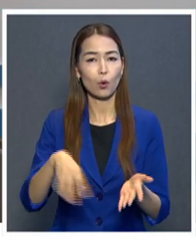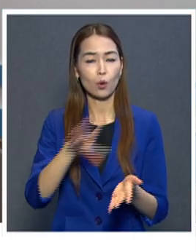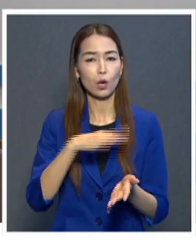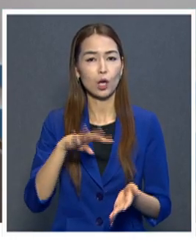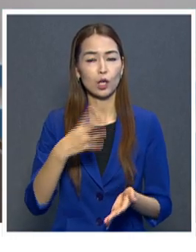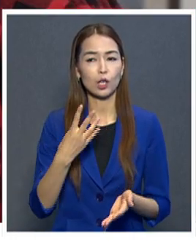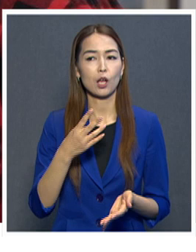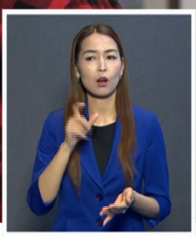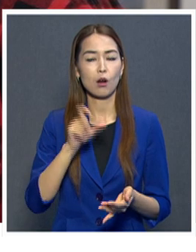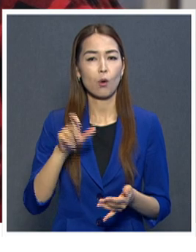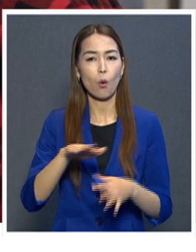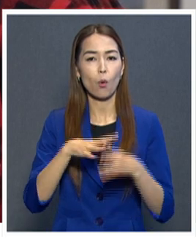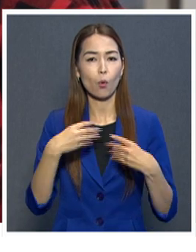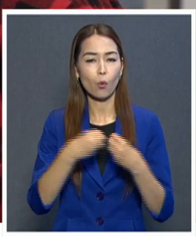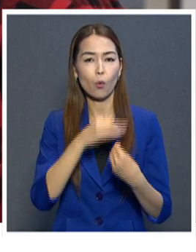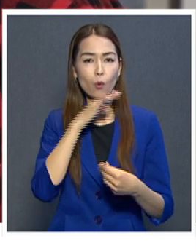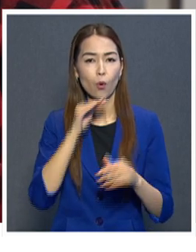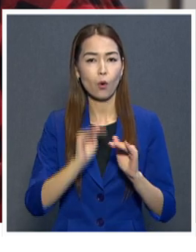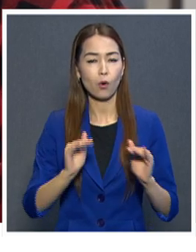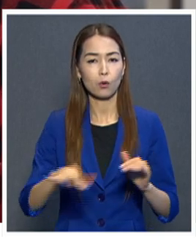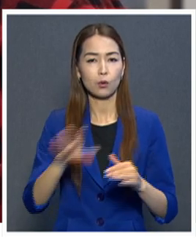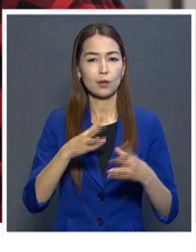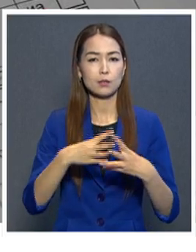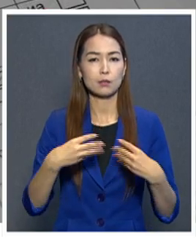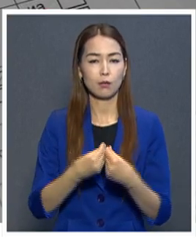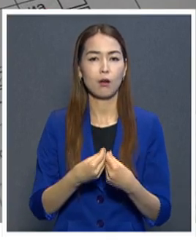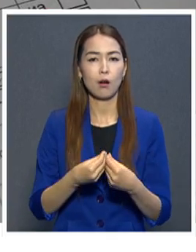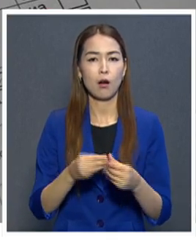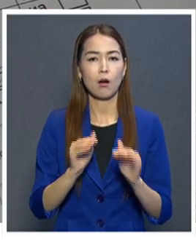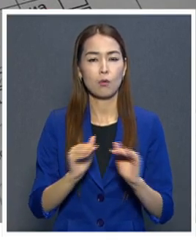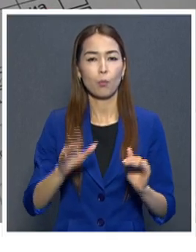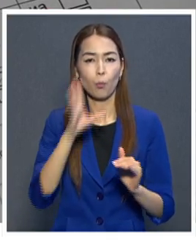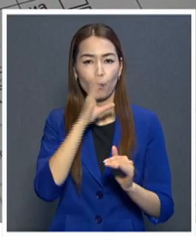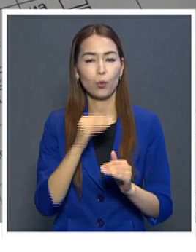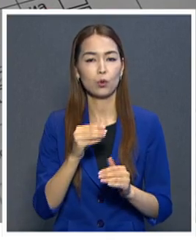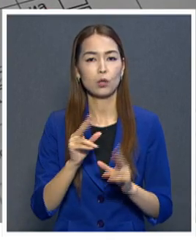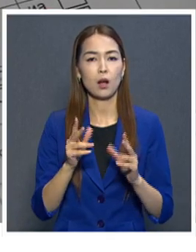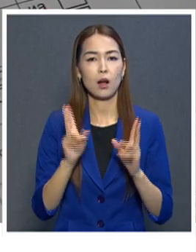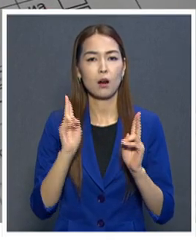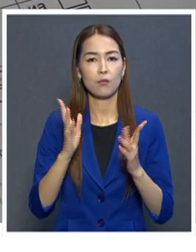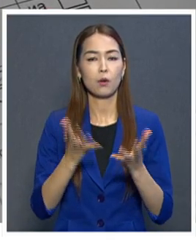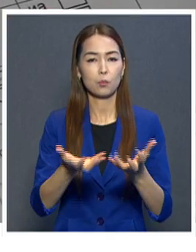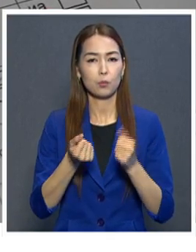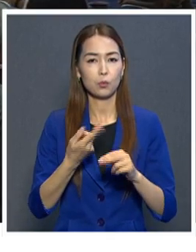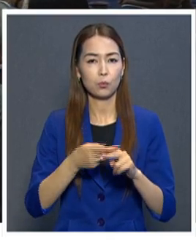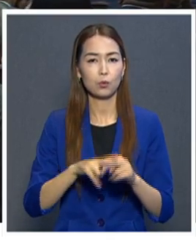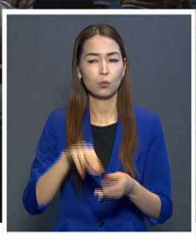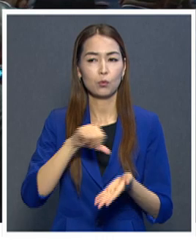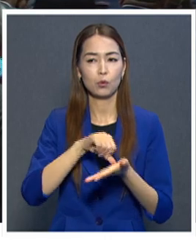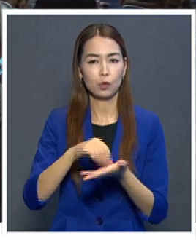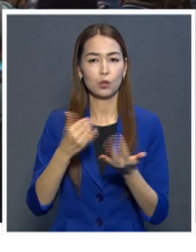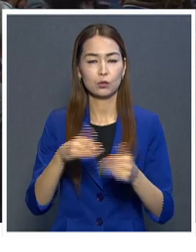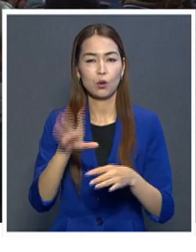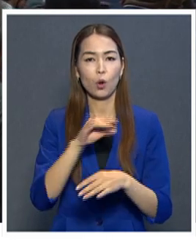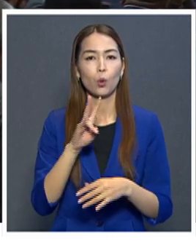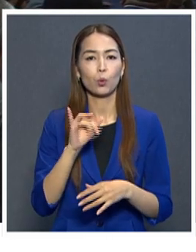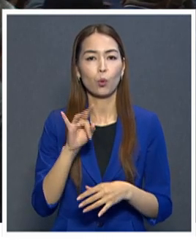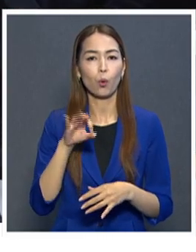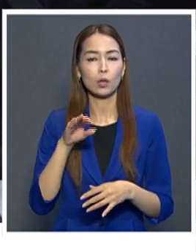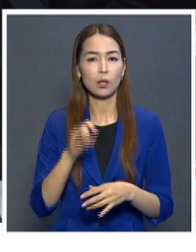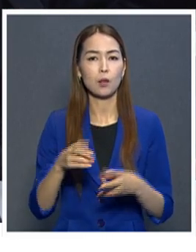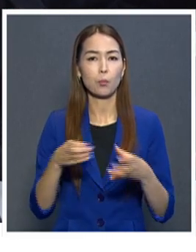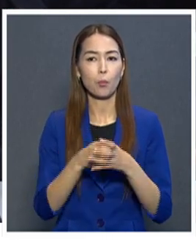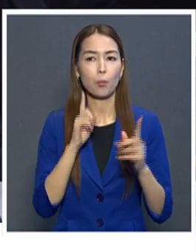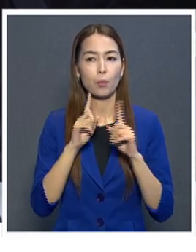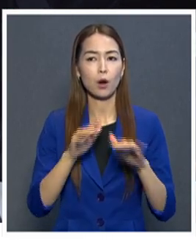көп балалы аналар биыл жыл соңына дейін баспаналы болады. Нұр Отан партиясы қолға алған құтты мекен жобасы аясында бүгінде шаһарда 132 көп